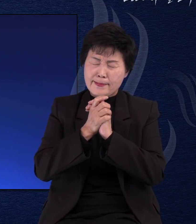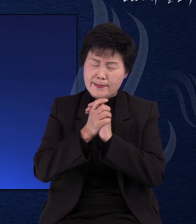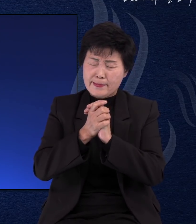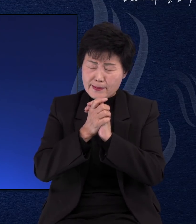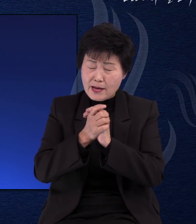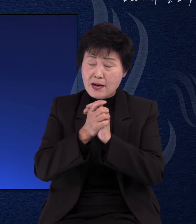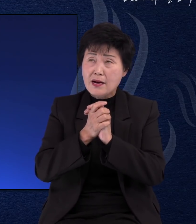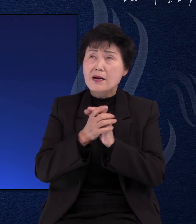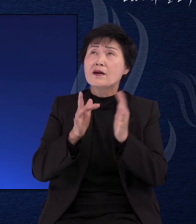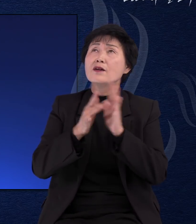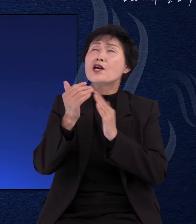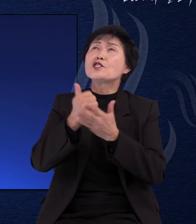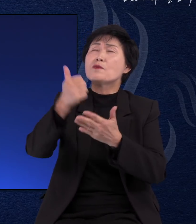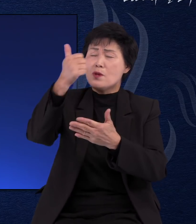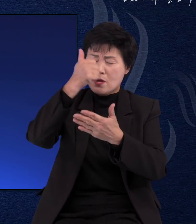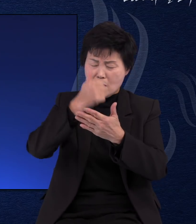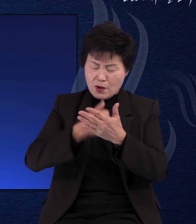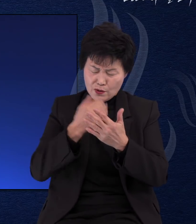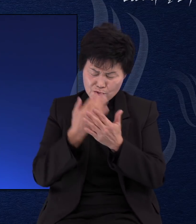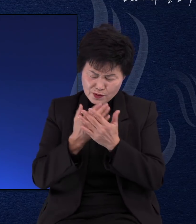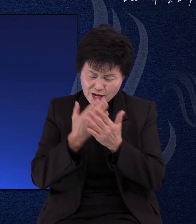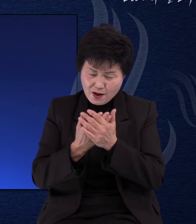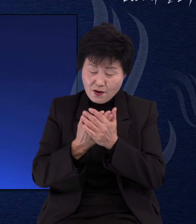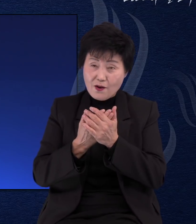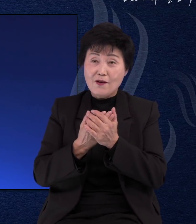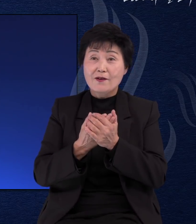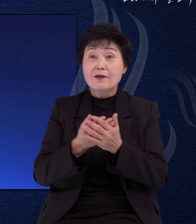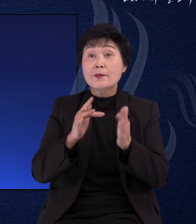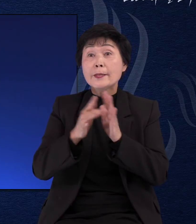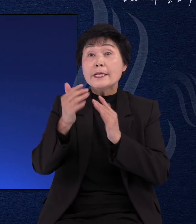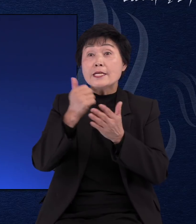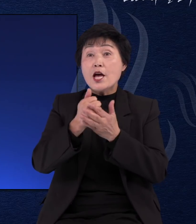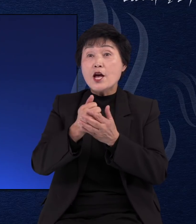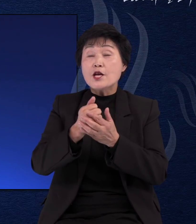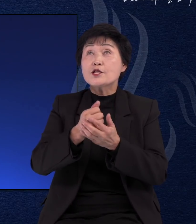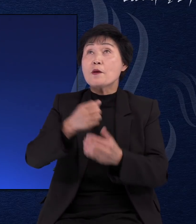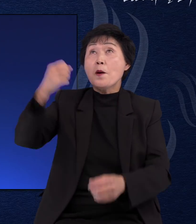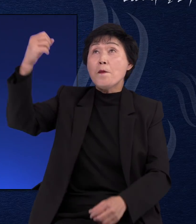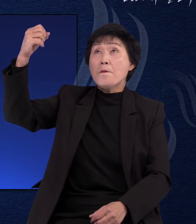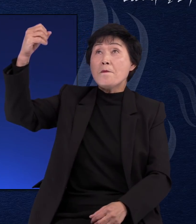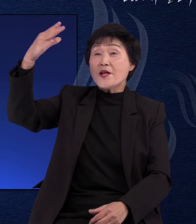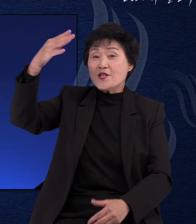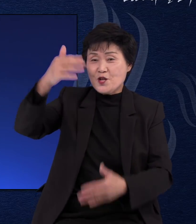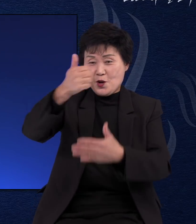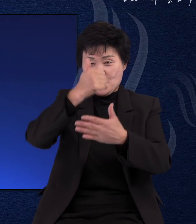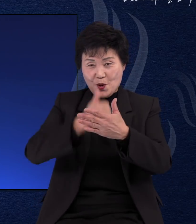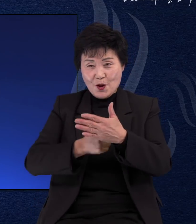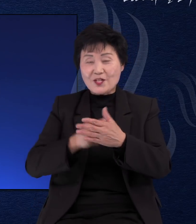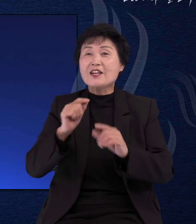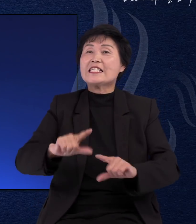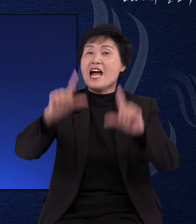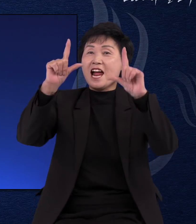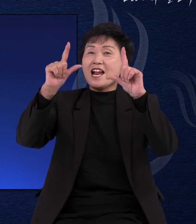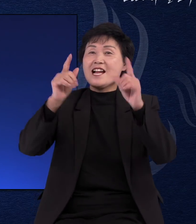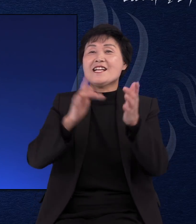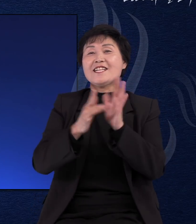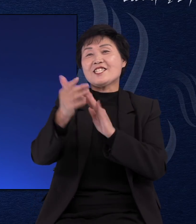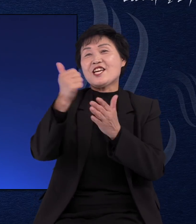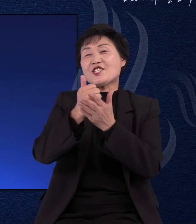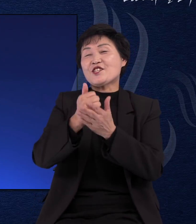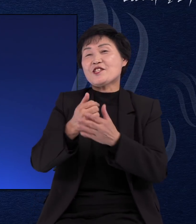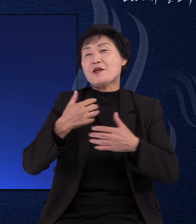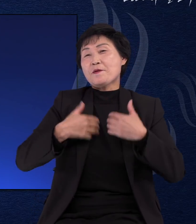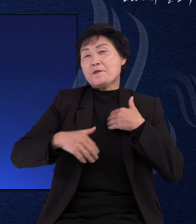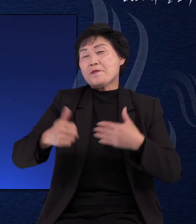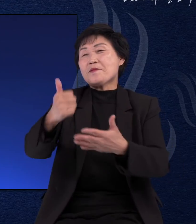들어와 달라고 하니 예수님이 정말 광명한 빛으로 제 안에 들어오셔서 그날 예수님을 영접하게 되고, 얼마나